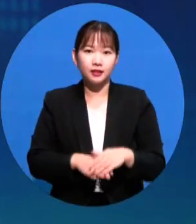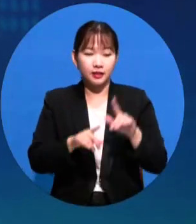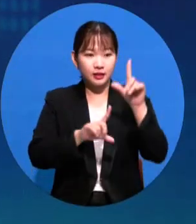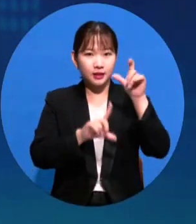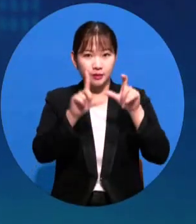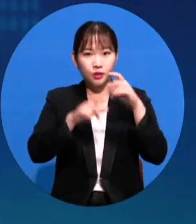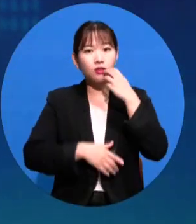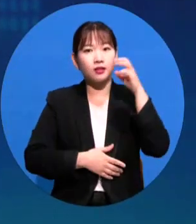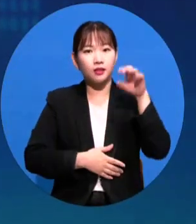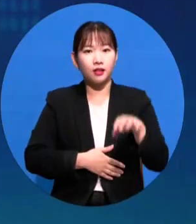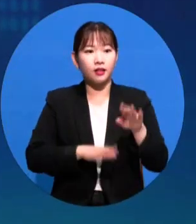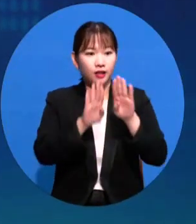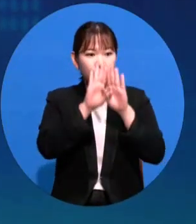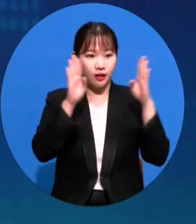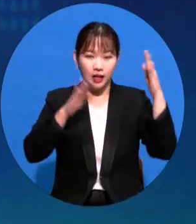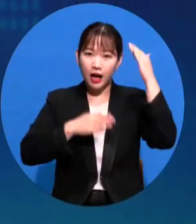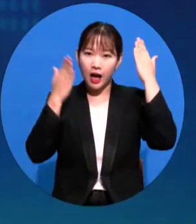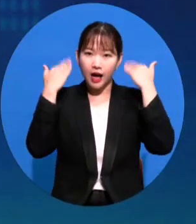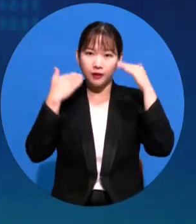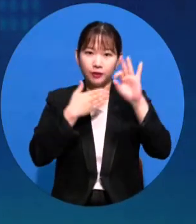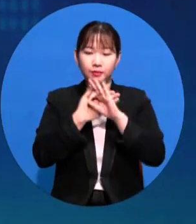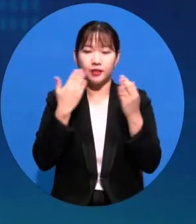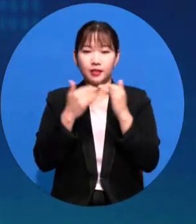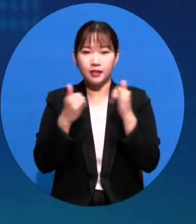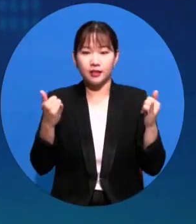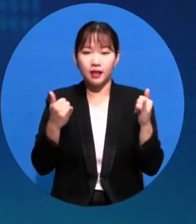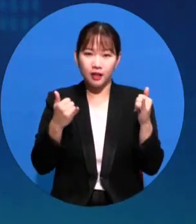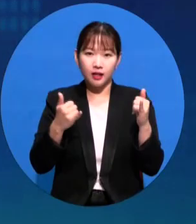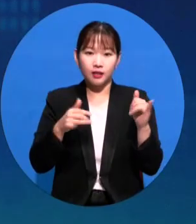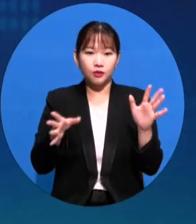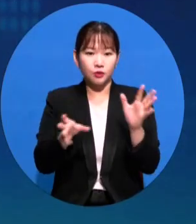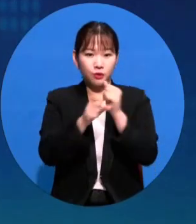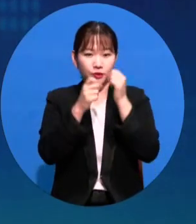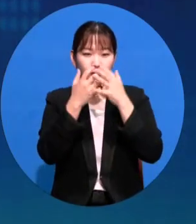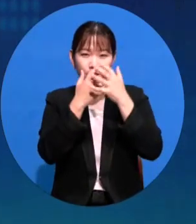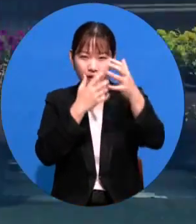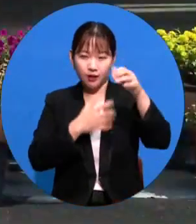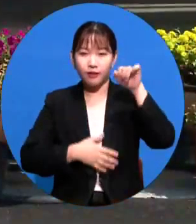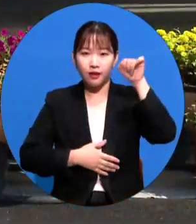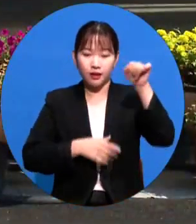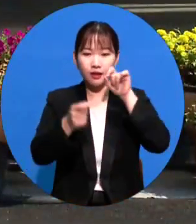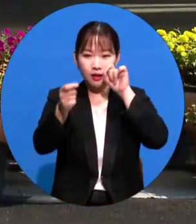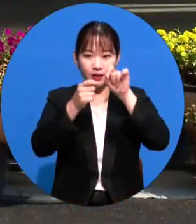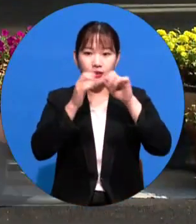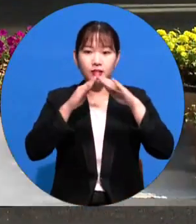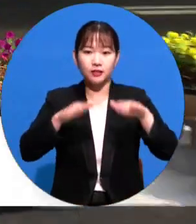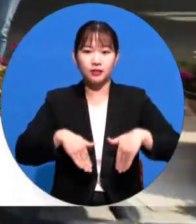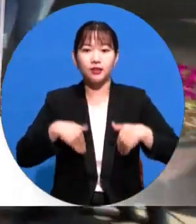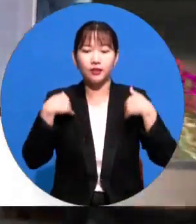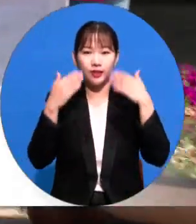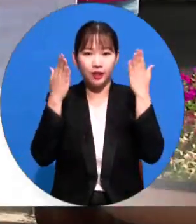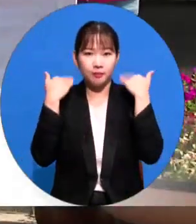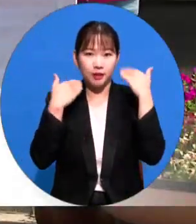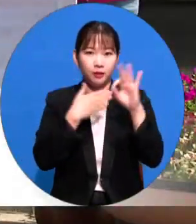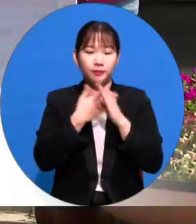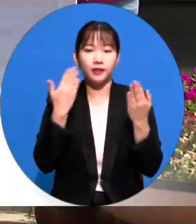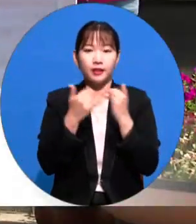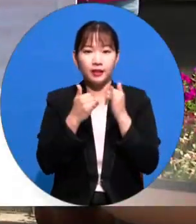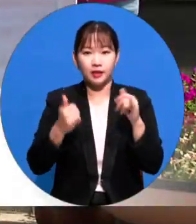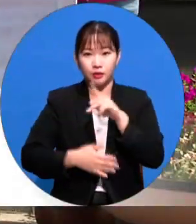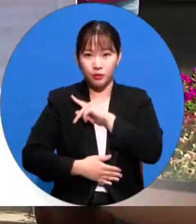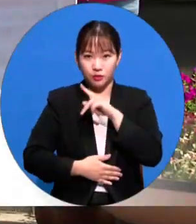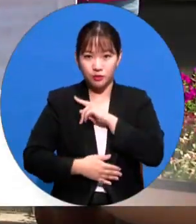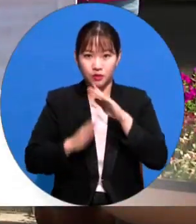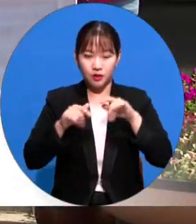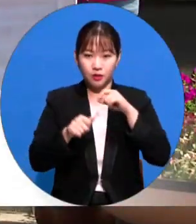오는 15일 서울에서 열리는 학교 비정규직 노동자 총궐기 대회를 앞두고 전남 학교 비정규직 노조는